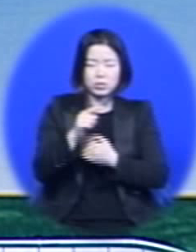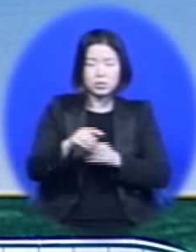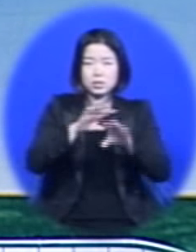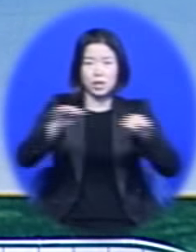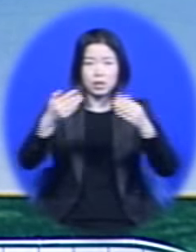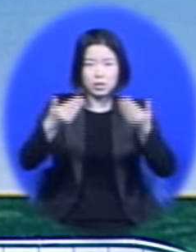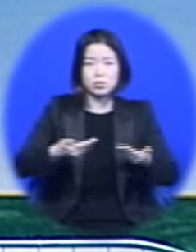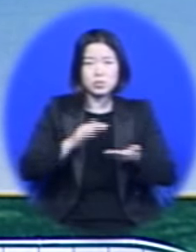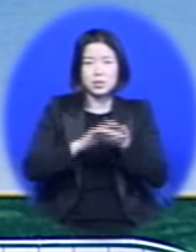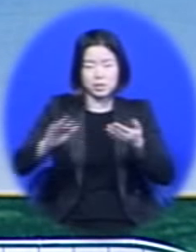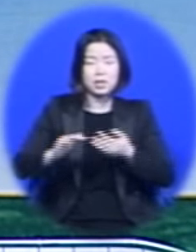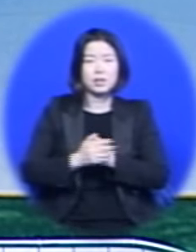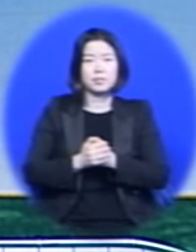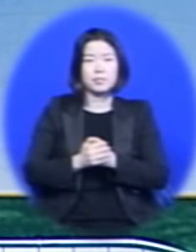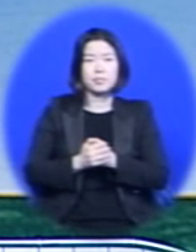됩니다.